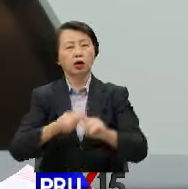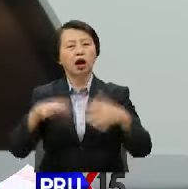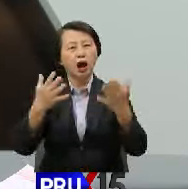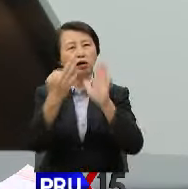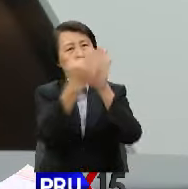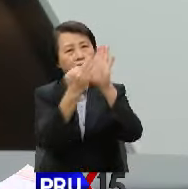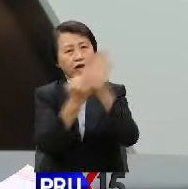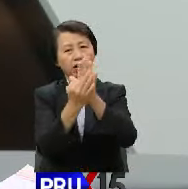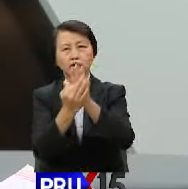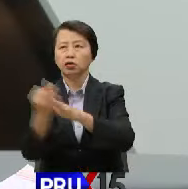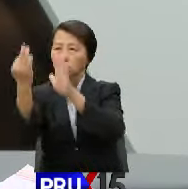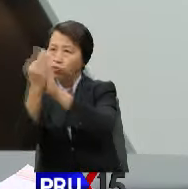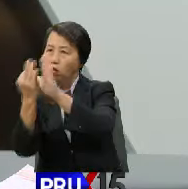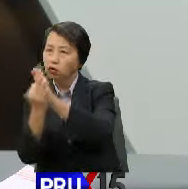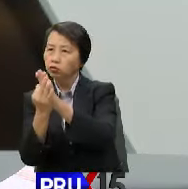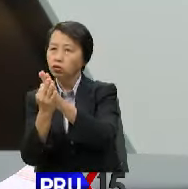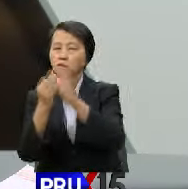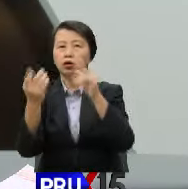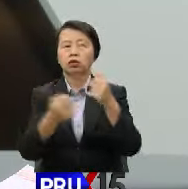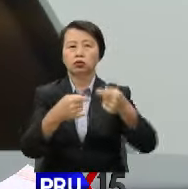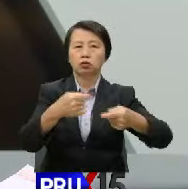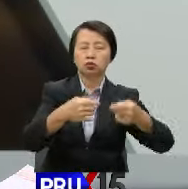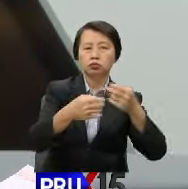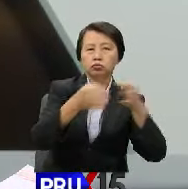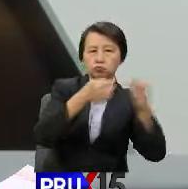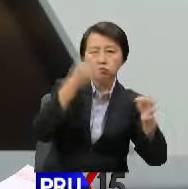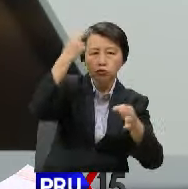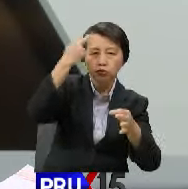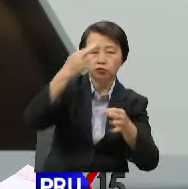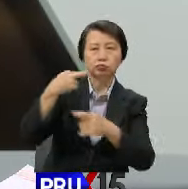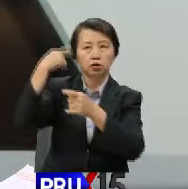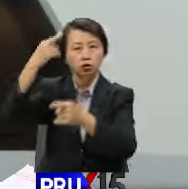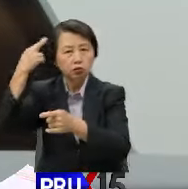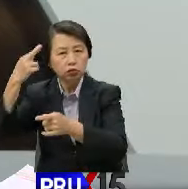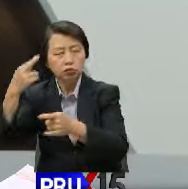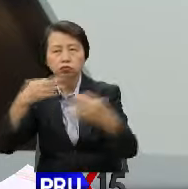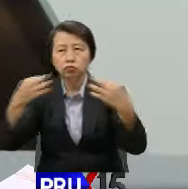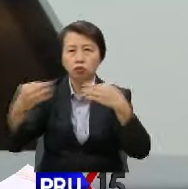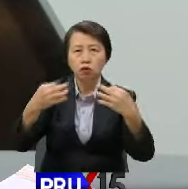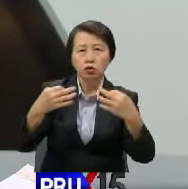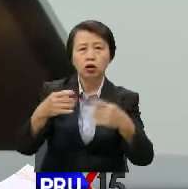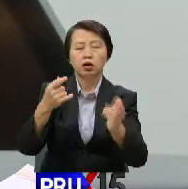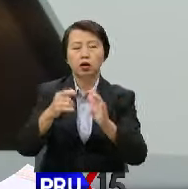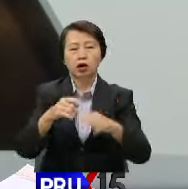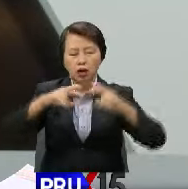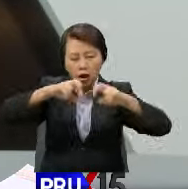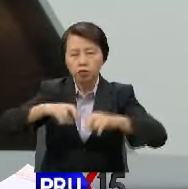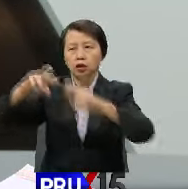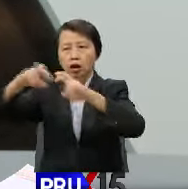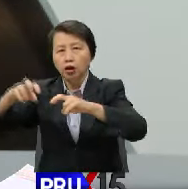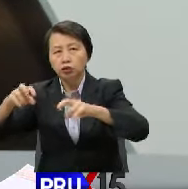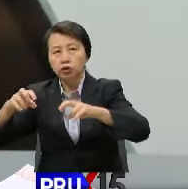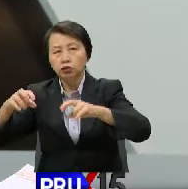fakta Belawan yang fakta wajah Belawan dengan hujan analisis lawan dengan analisis Yang mana lebih